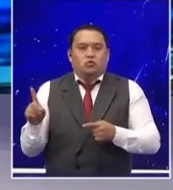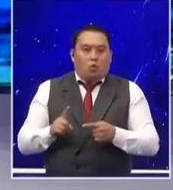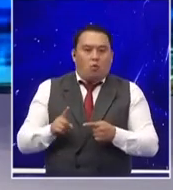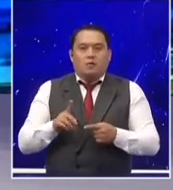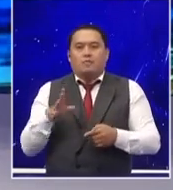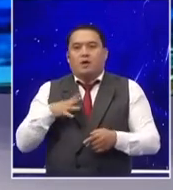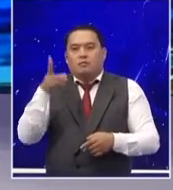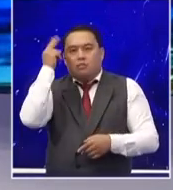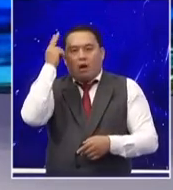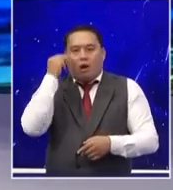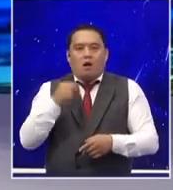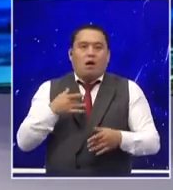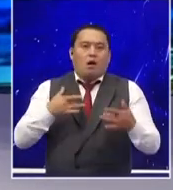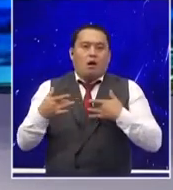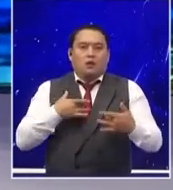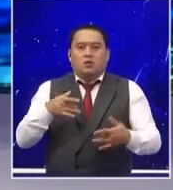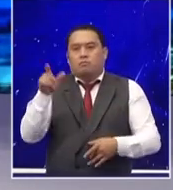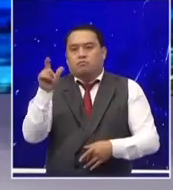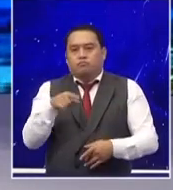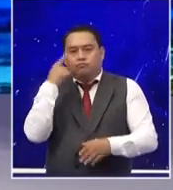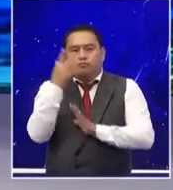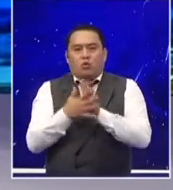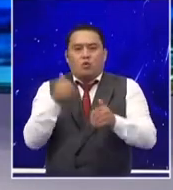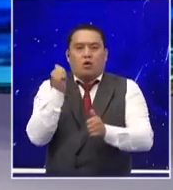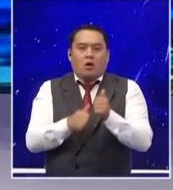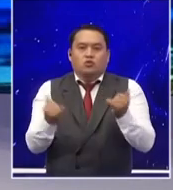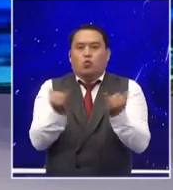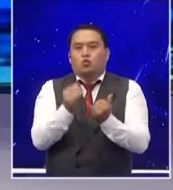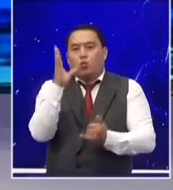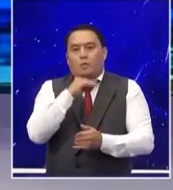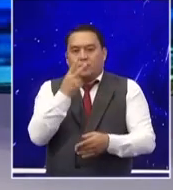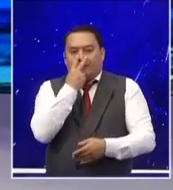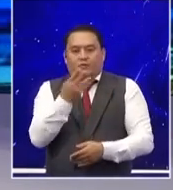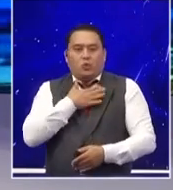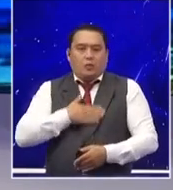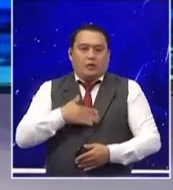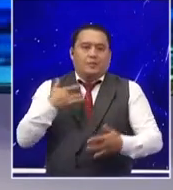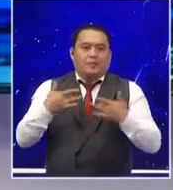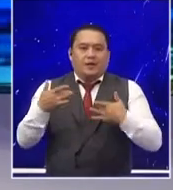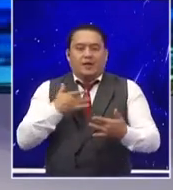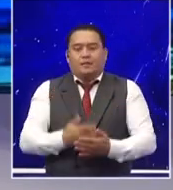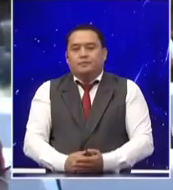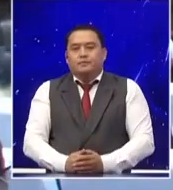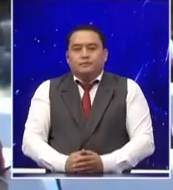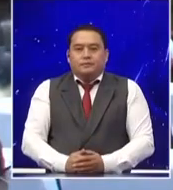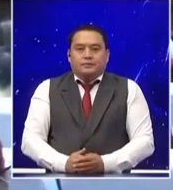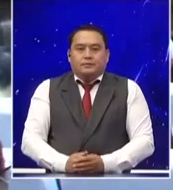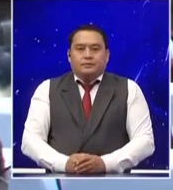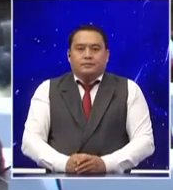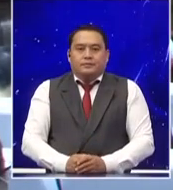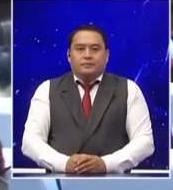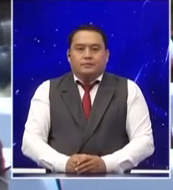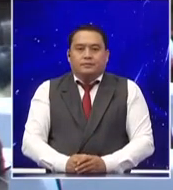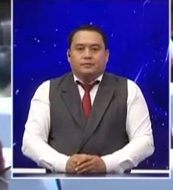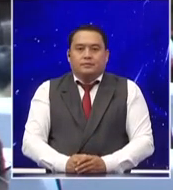количество зрителей артисты сыграли проникновенно что каждый гость сумела насладиться долгожданной премьерой пусть